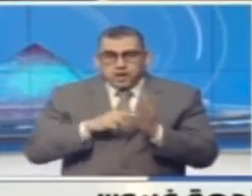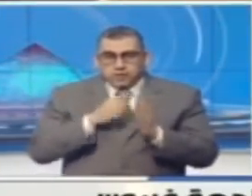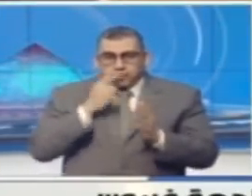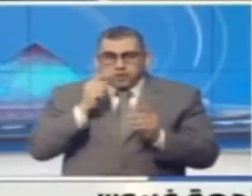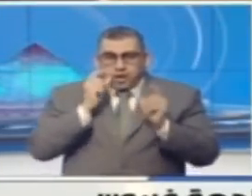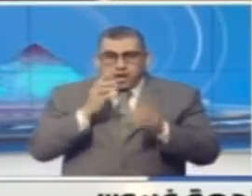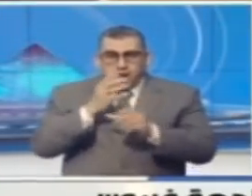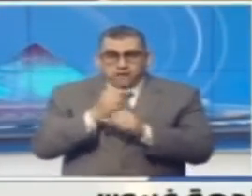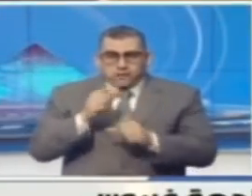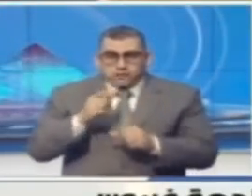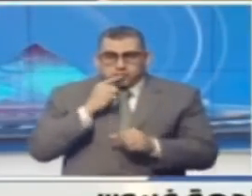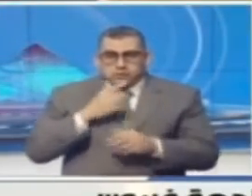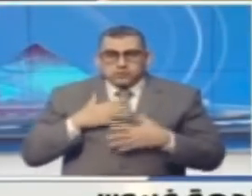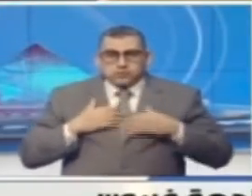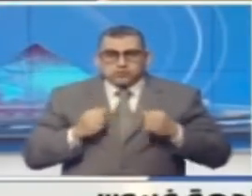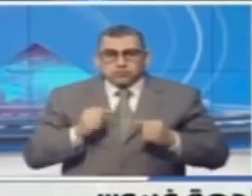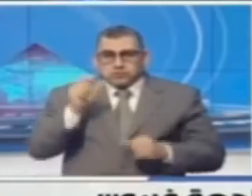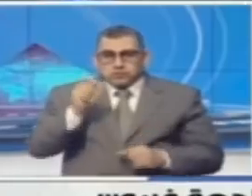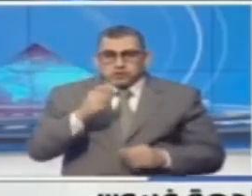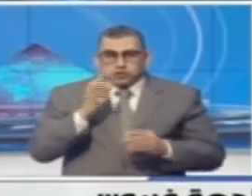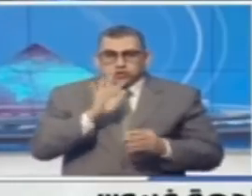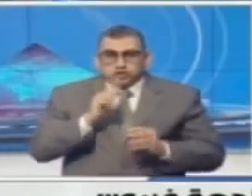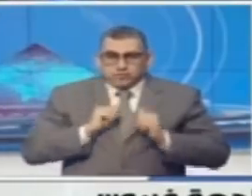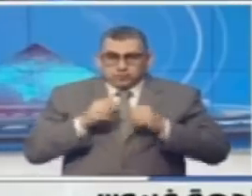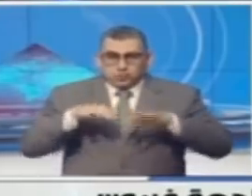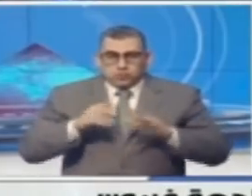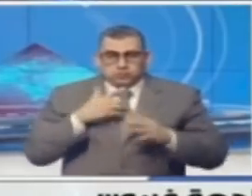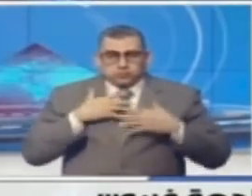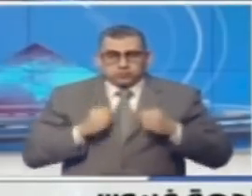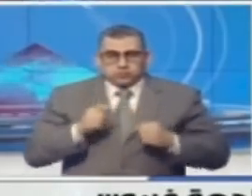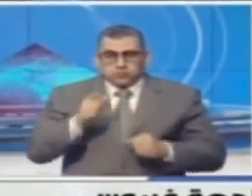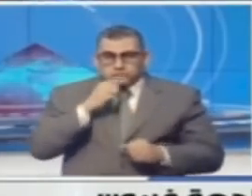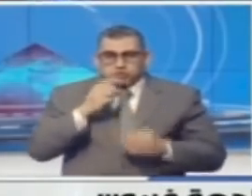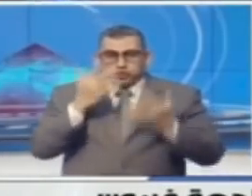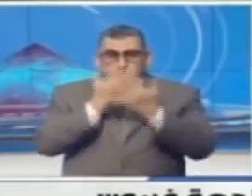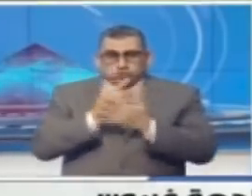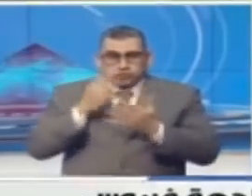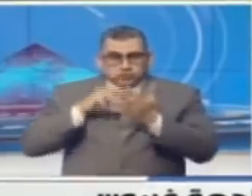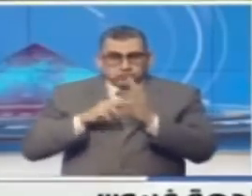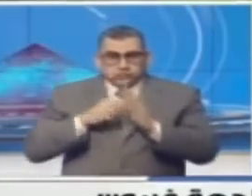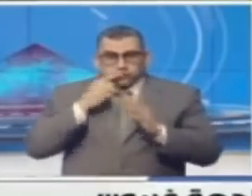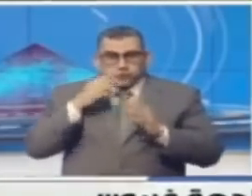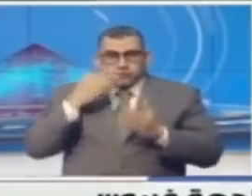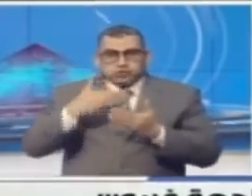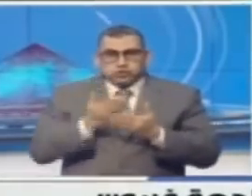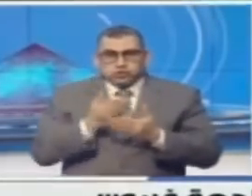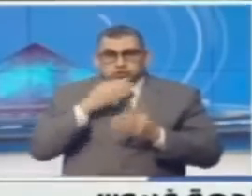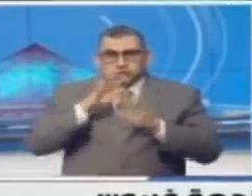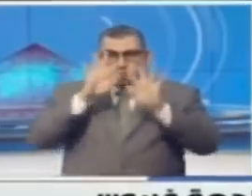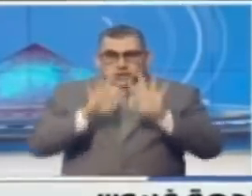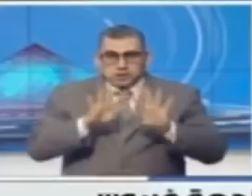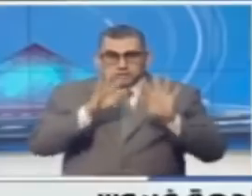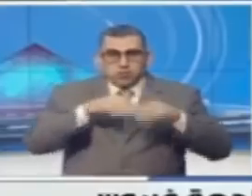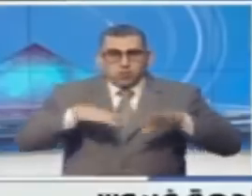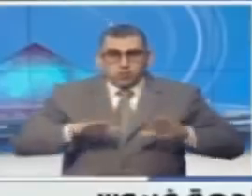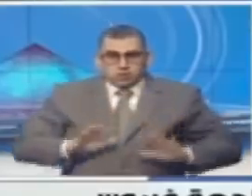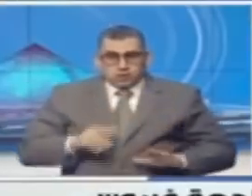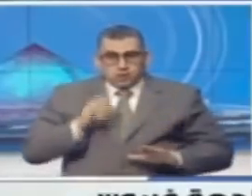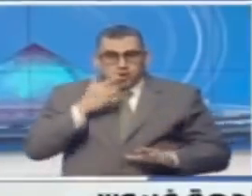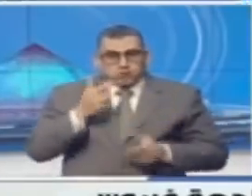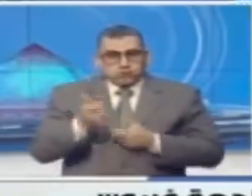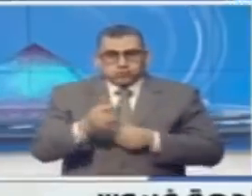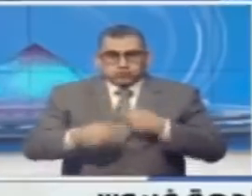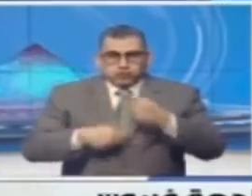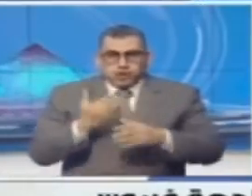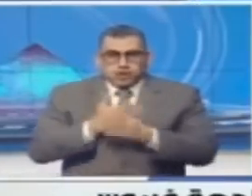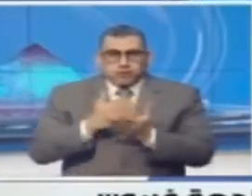للحفاظ على سلامة الركاب. الشركة تقوم أيضا بتطهير شبابيك التذاكر وأماكن الانتظار ضمن الإجراءات